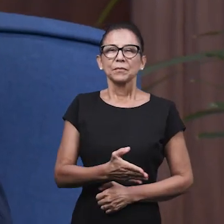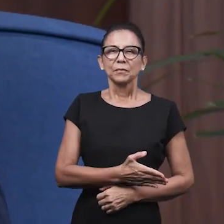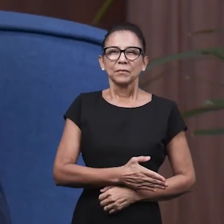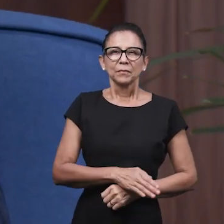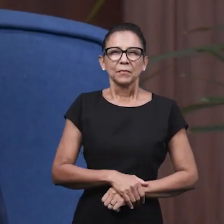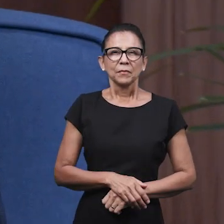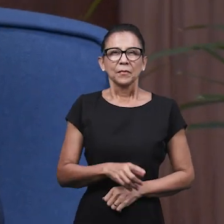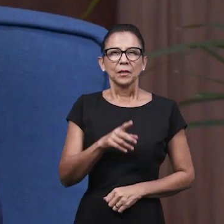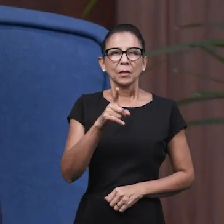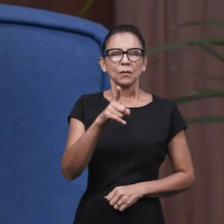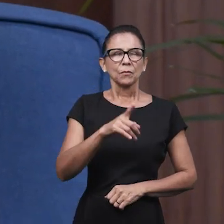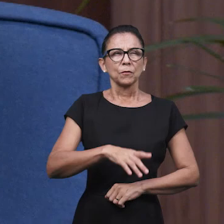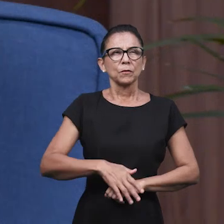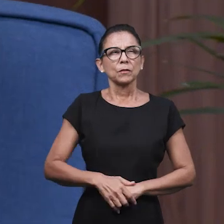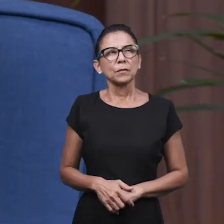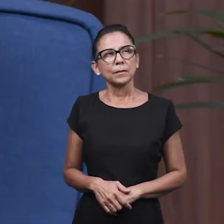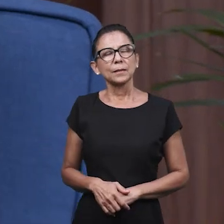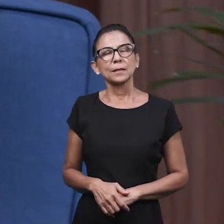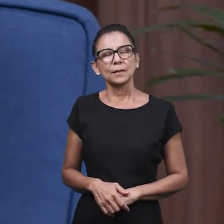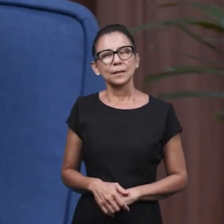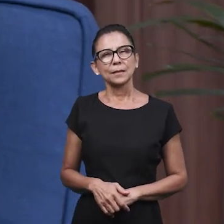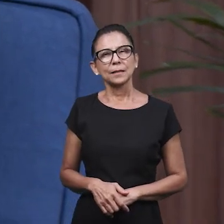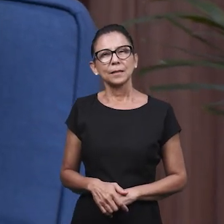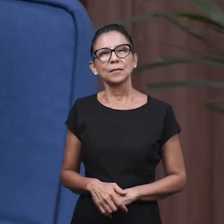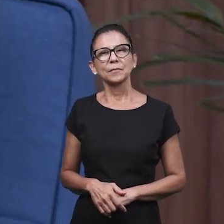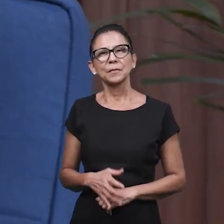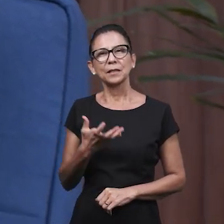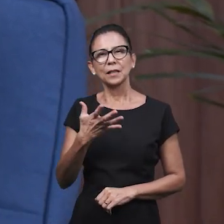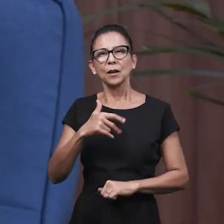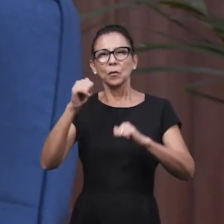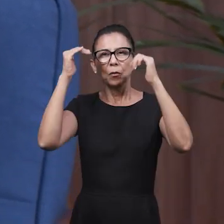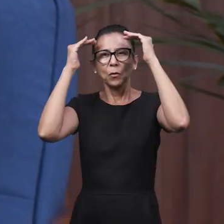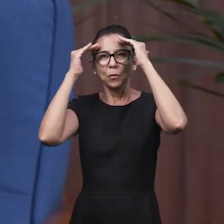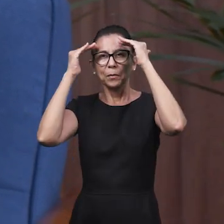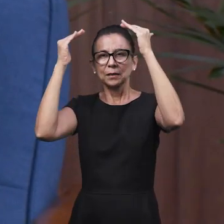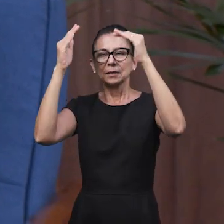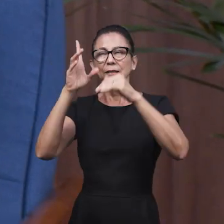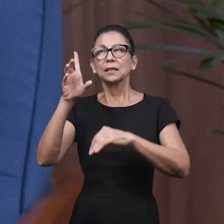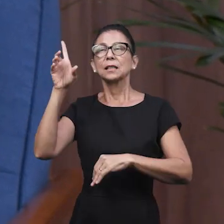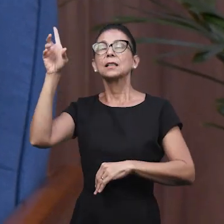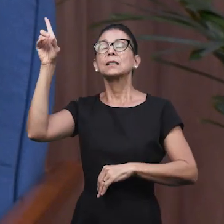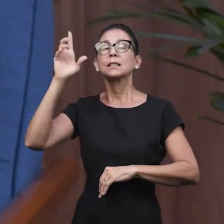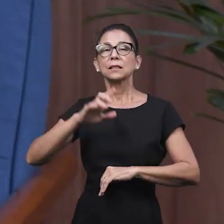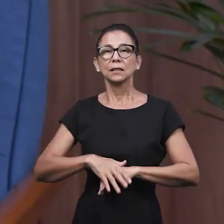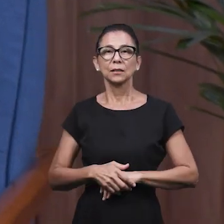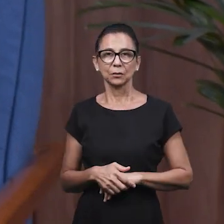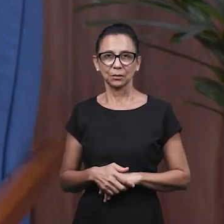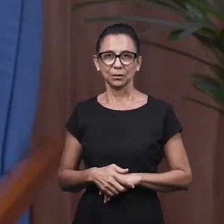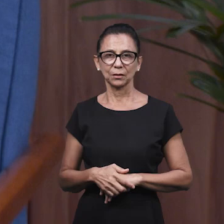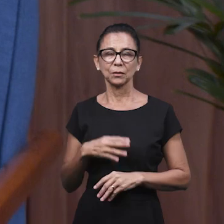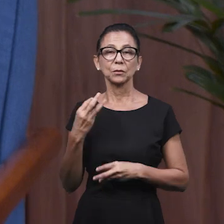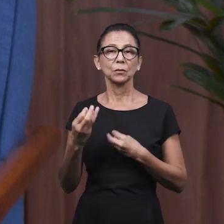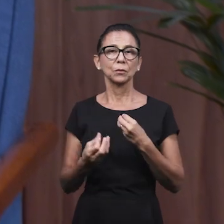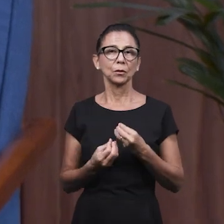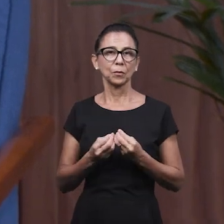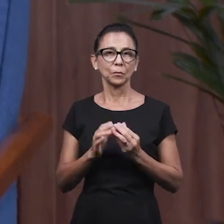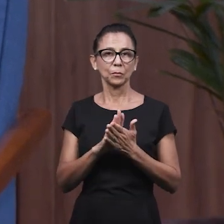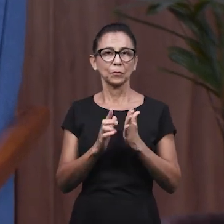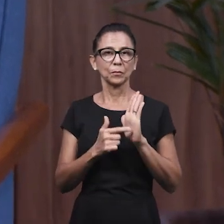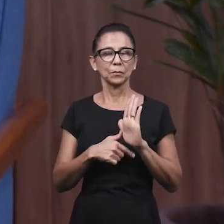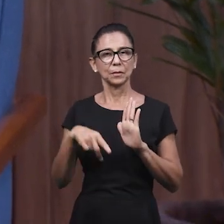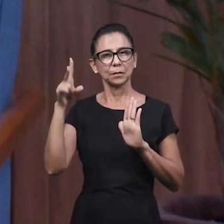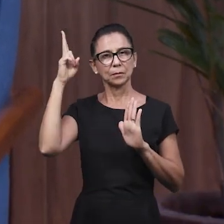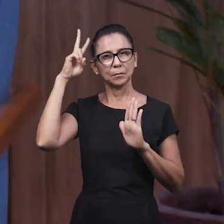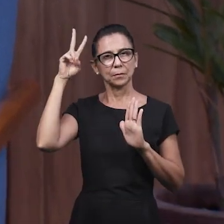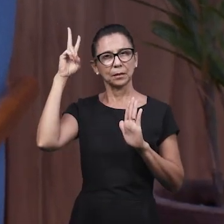À quel point vous êtes disposé à être obéissant au Seigneur Dieu? La Bible nous dit l'histoire et